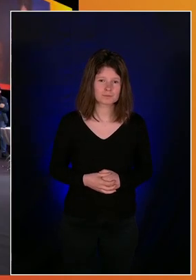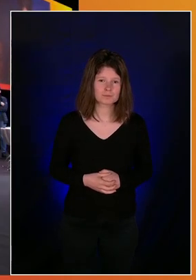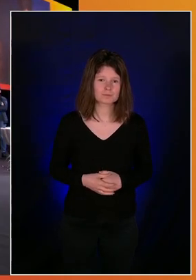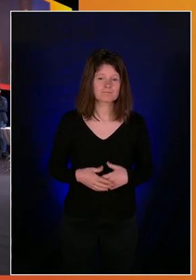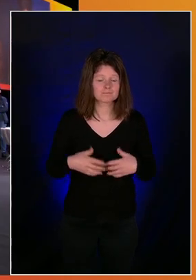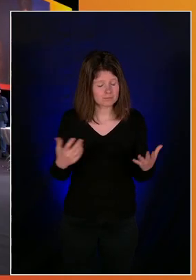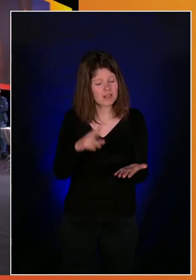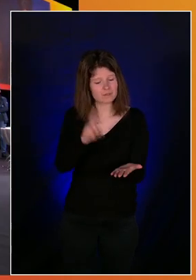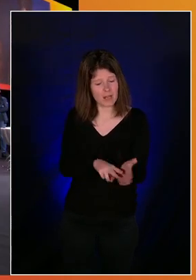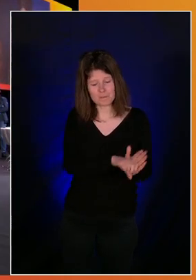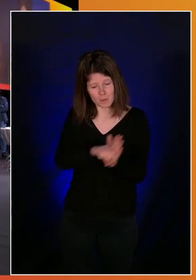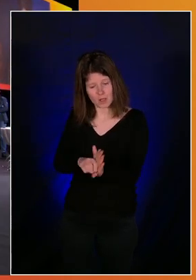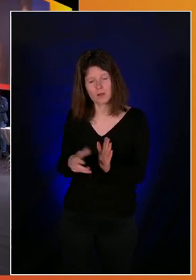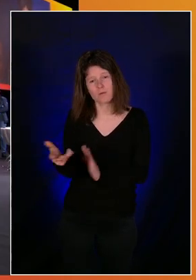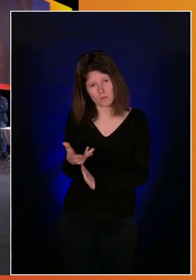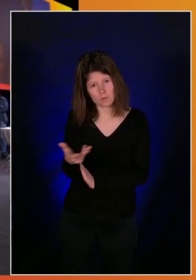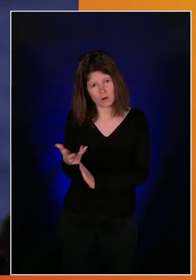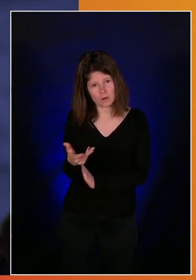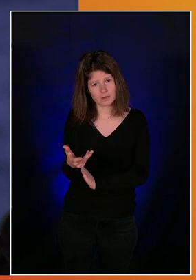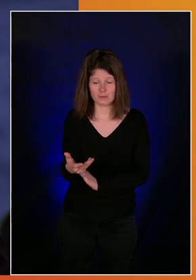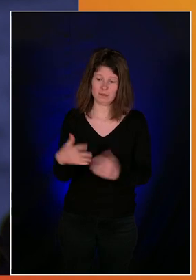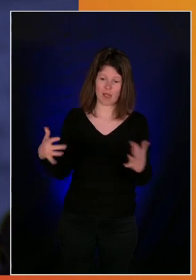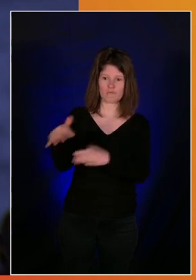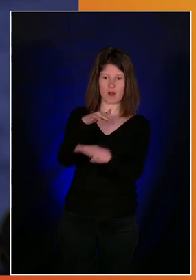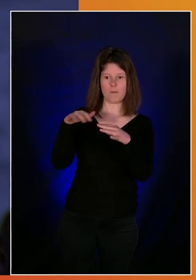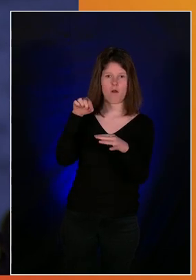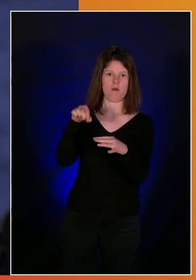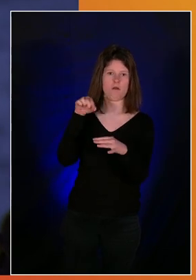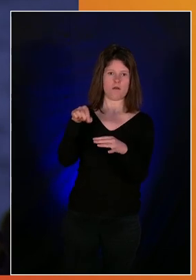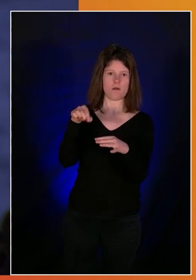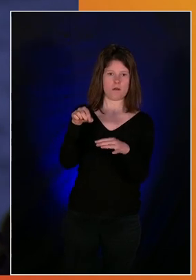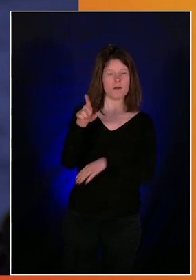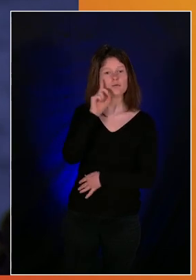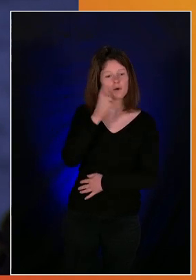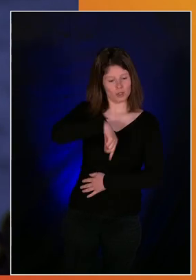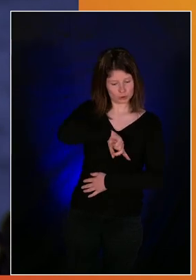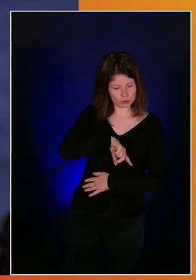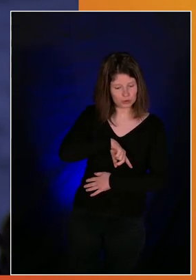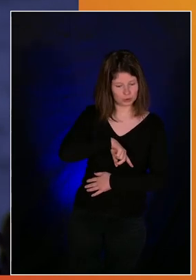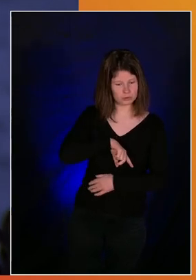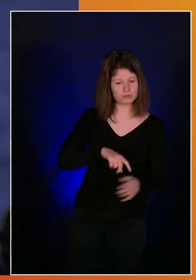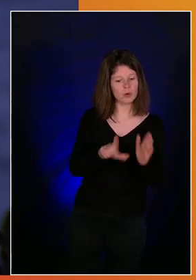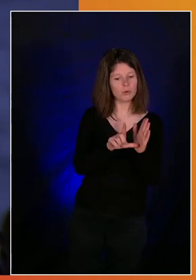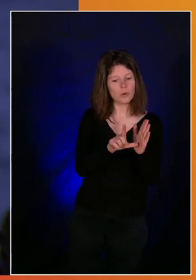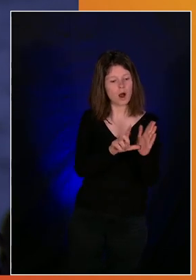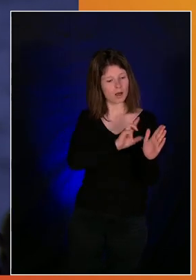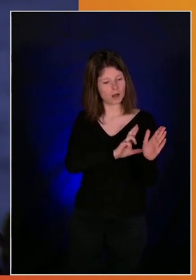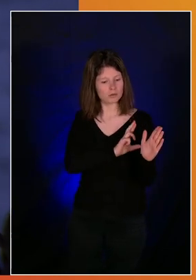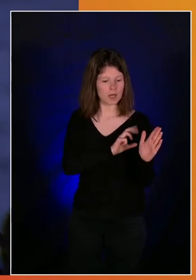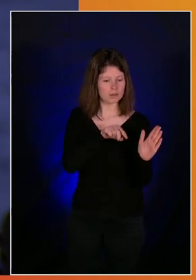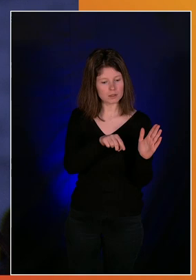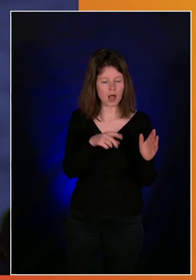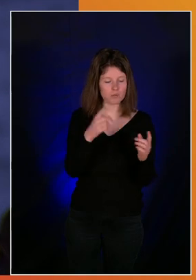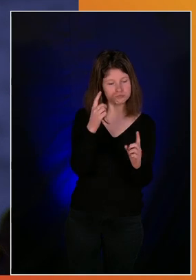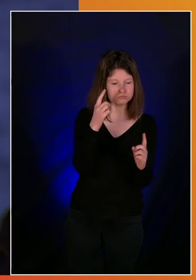Et puis les vraies priorités, c'est la question environnementale. Parce que pendant qu'on fait cette réforme des retraites, on ne fait toujours rien sur la question